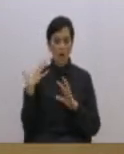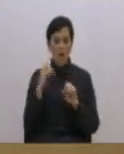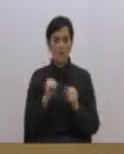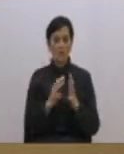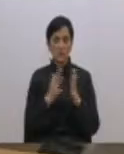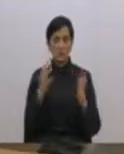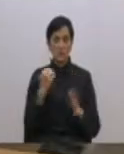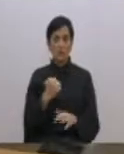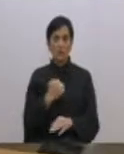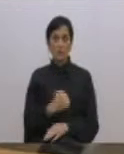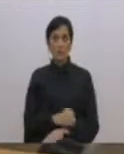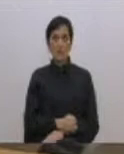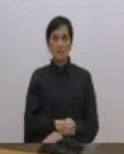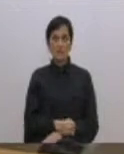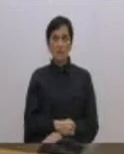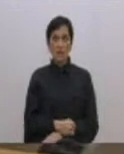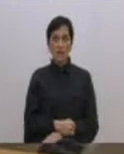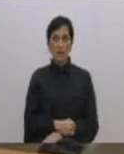buba.